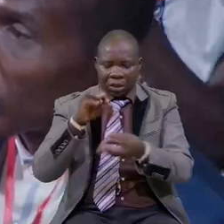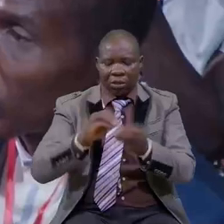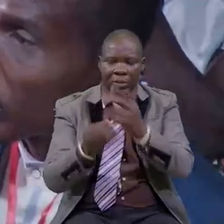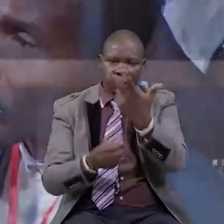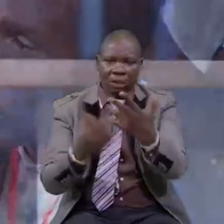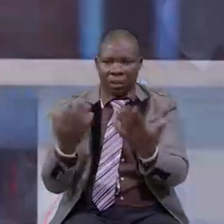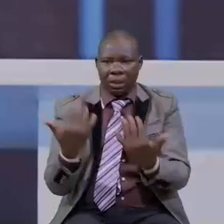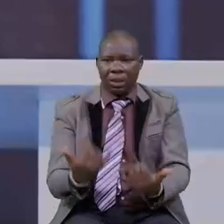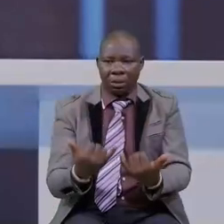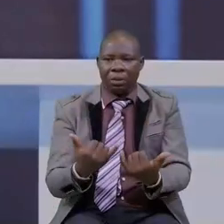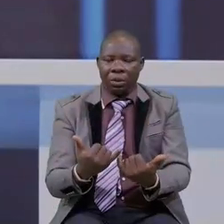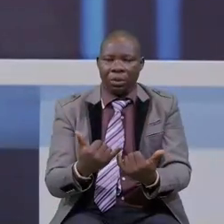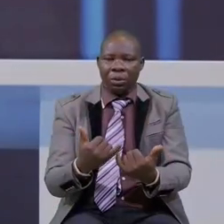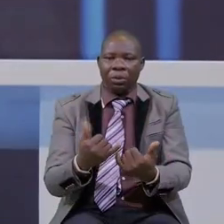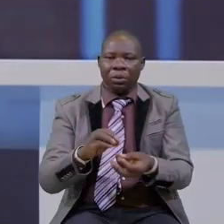maintenant, dans le troisième point,